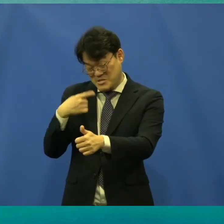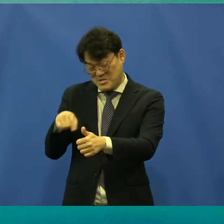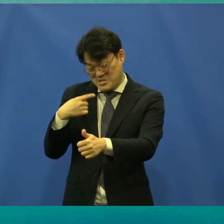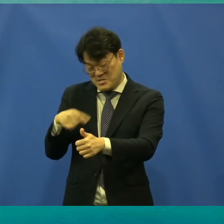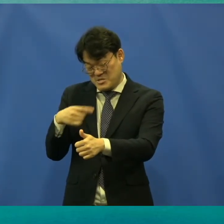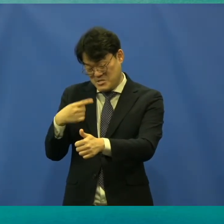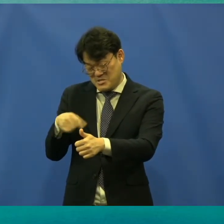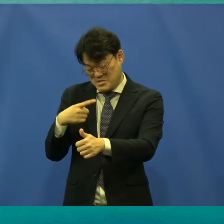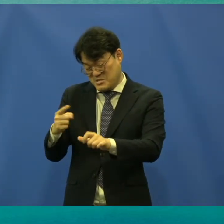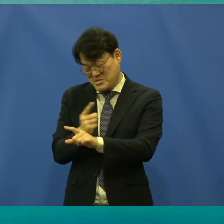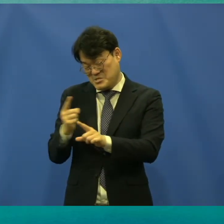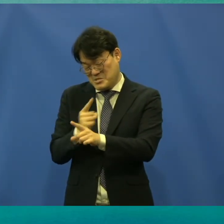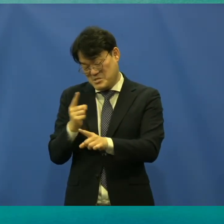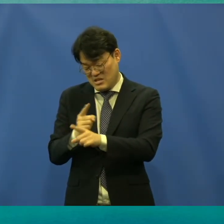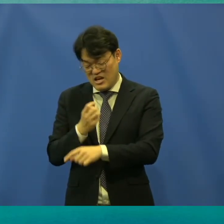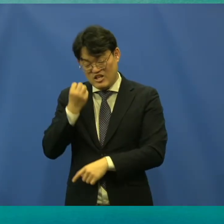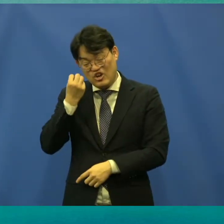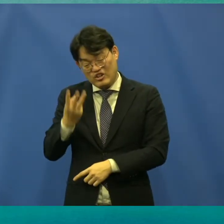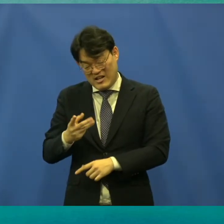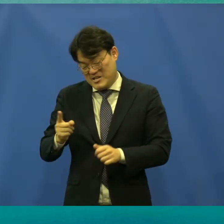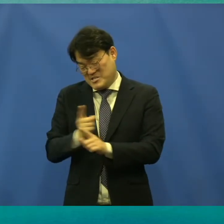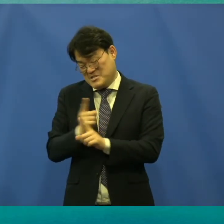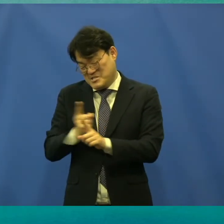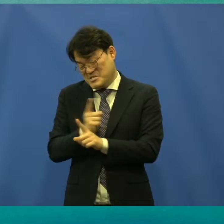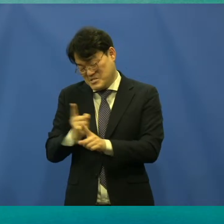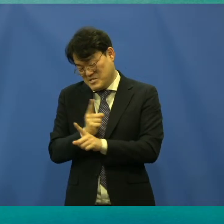석 달은 집어넣어 있어야 돼요.